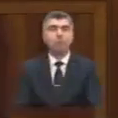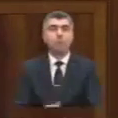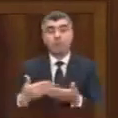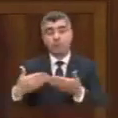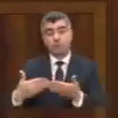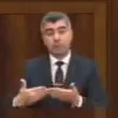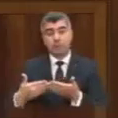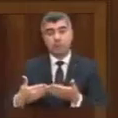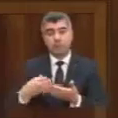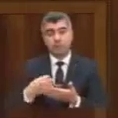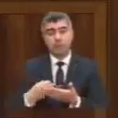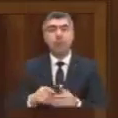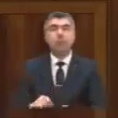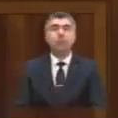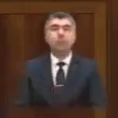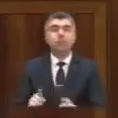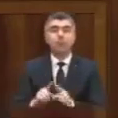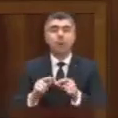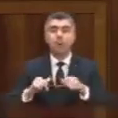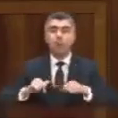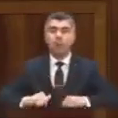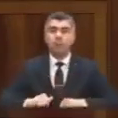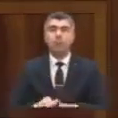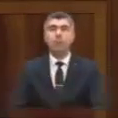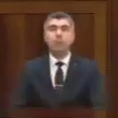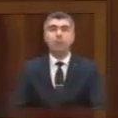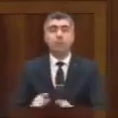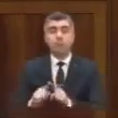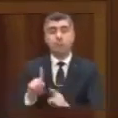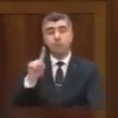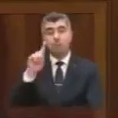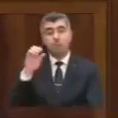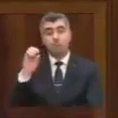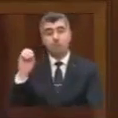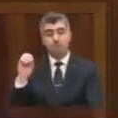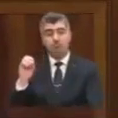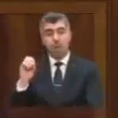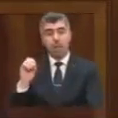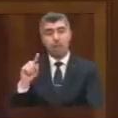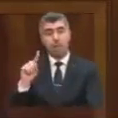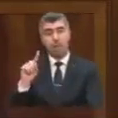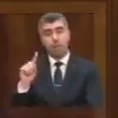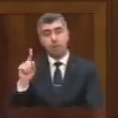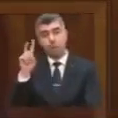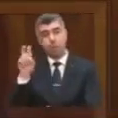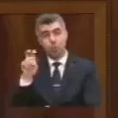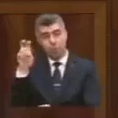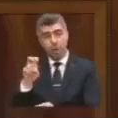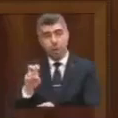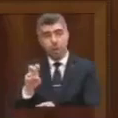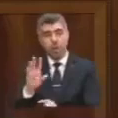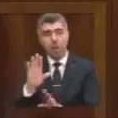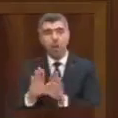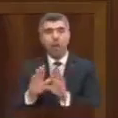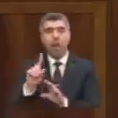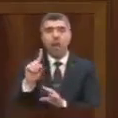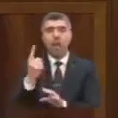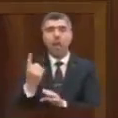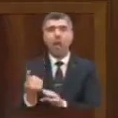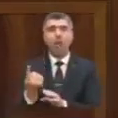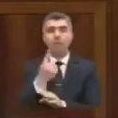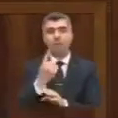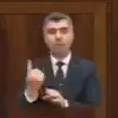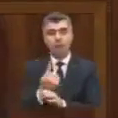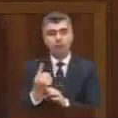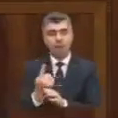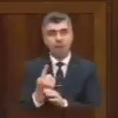حنا بقاو غير مع التصريح ديال السيده الوزيره، كتقول لك ملي يكون 100 دولار خصو يتباع ب 11 درهم فاصله، ملي يكون 120 دولار خصو يتباع ب